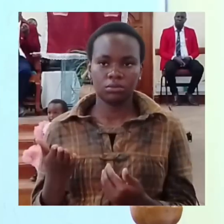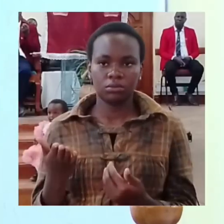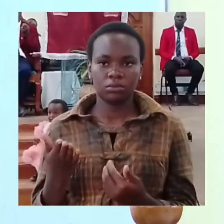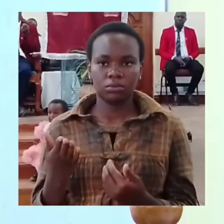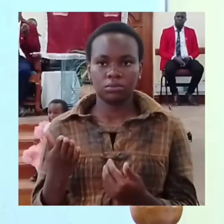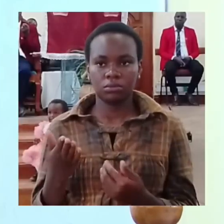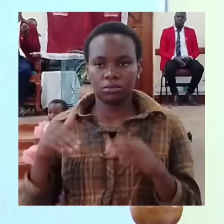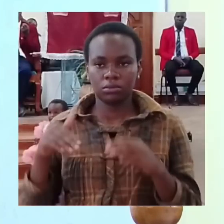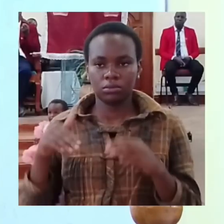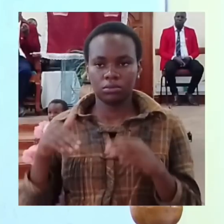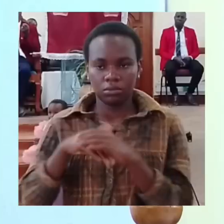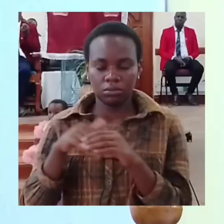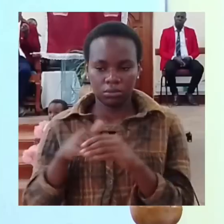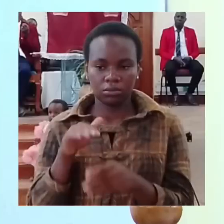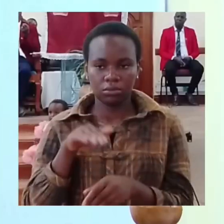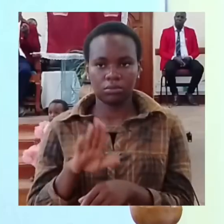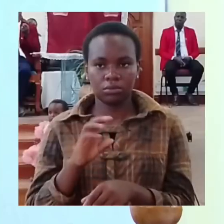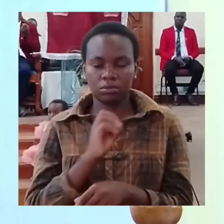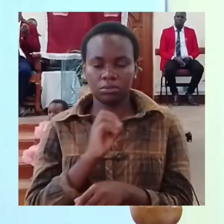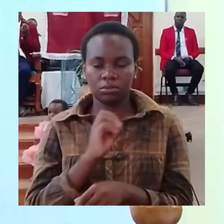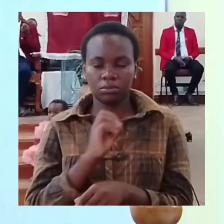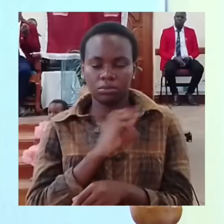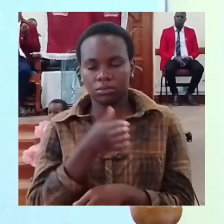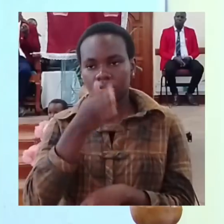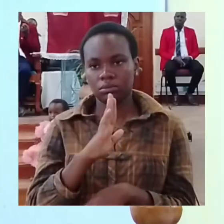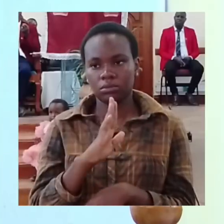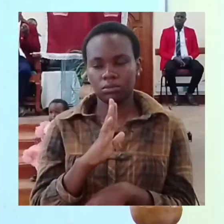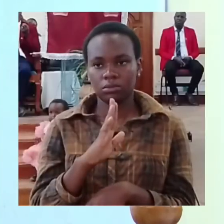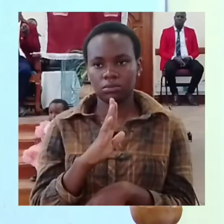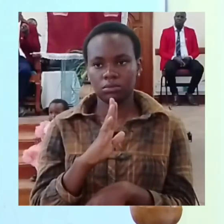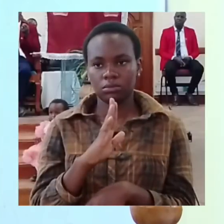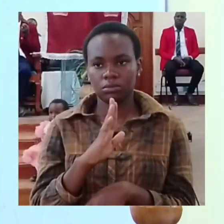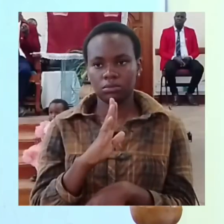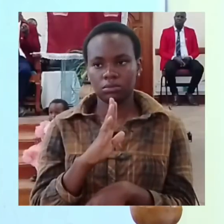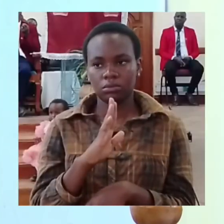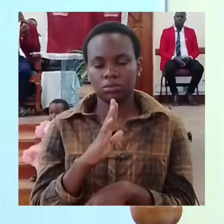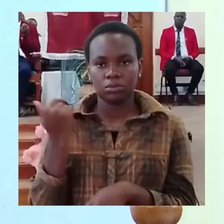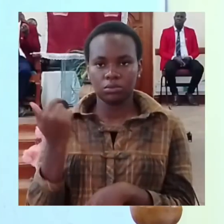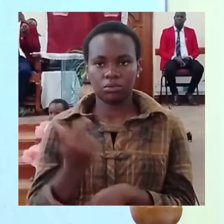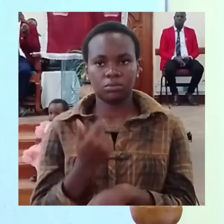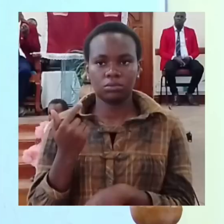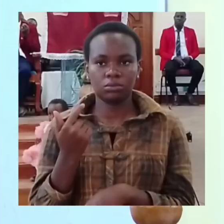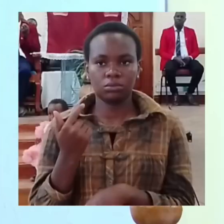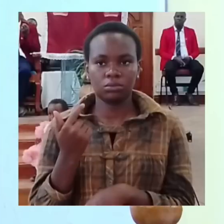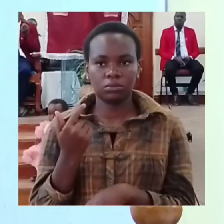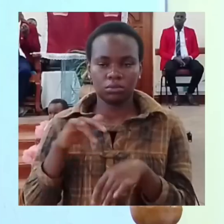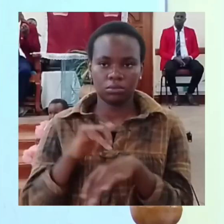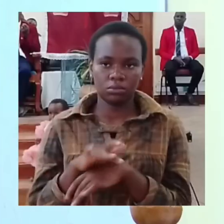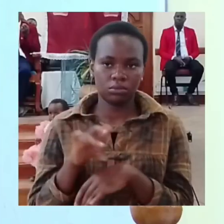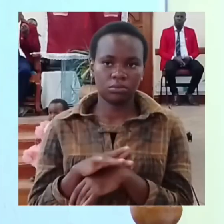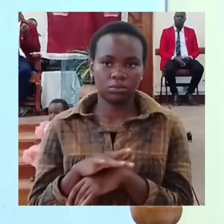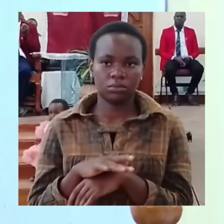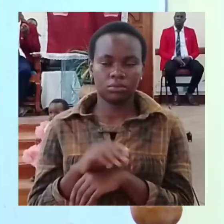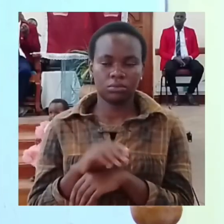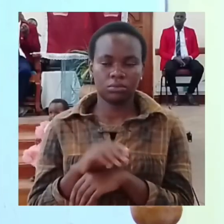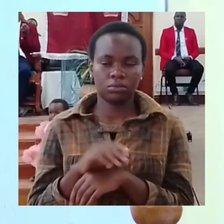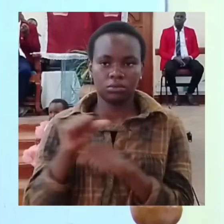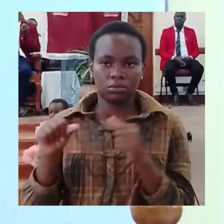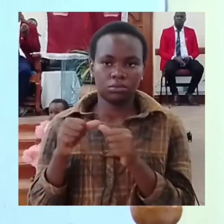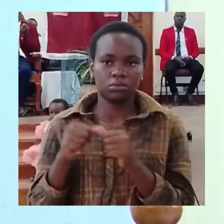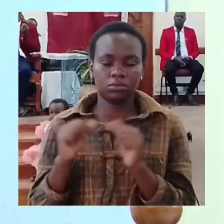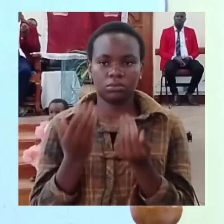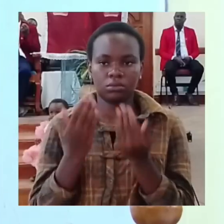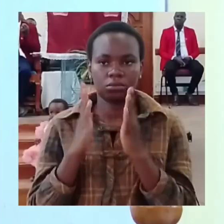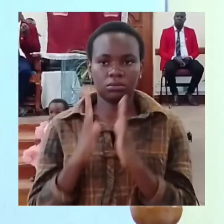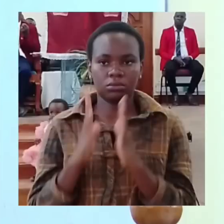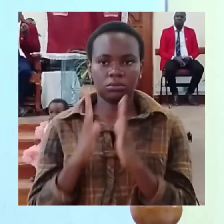ona arĩa me thĩinĩ wanyu metigĩrĩte Ngai, nĩ ithuĩ tũtũmĩirwo ũhoro wa kũhonokio